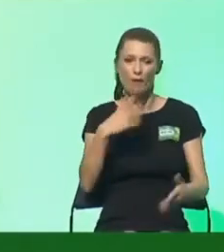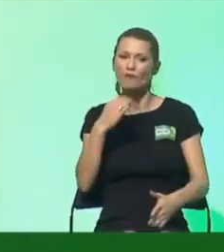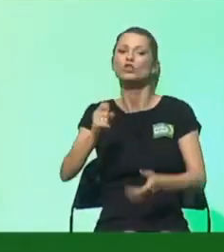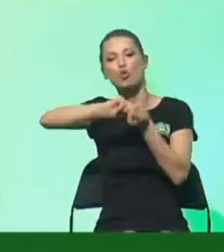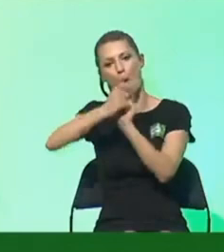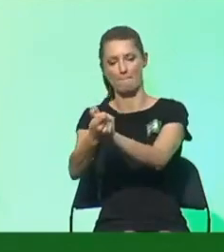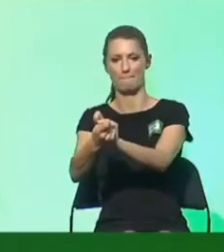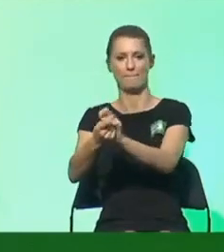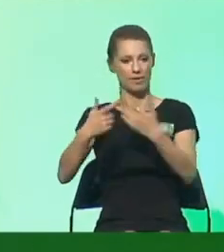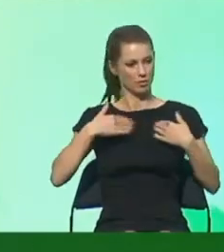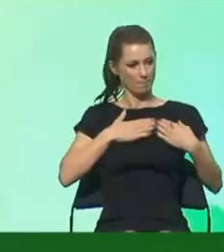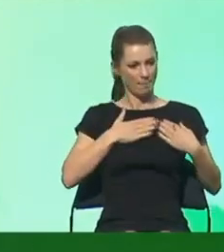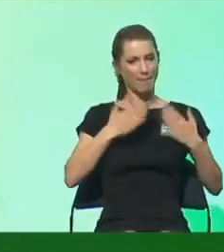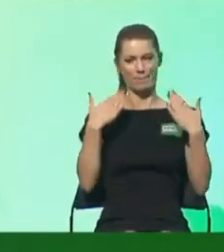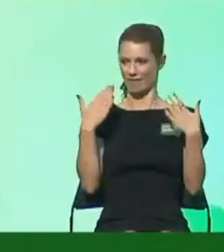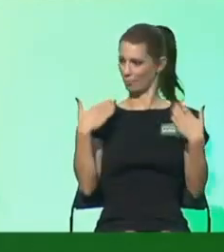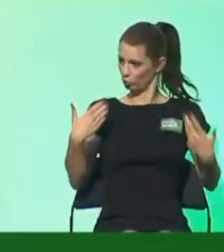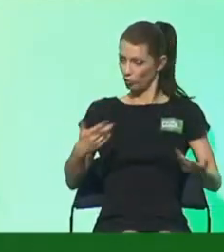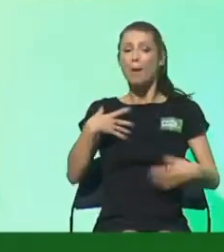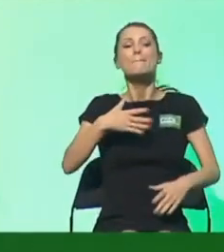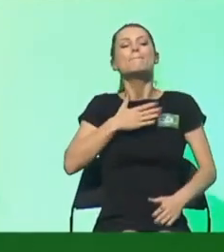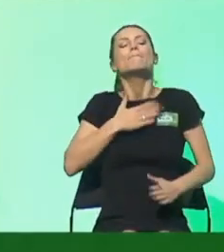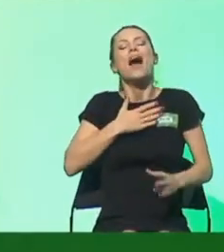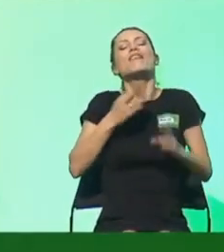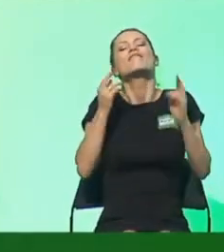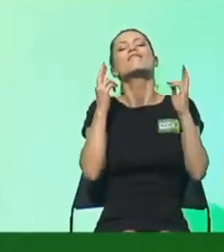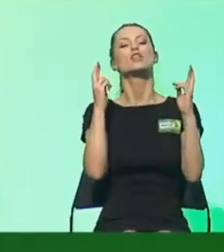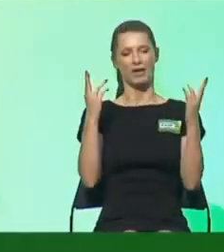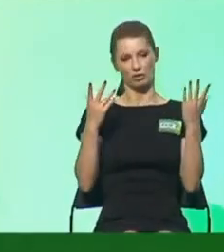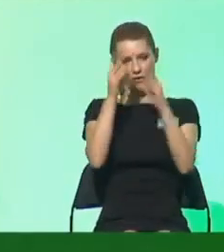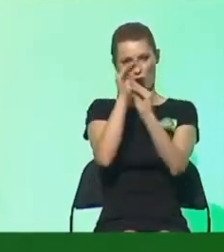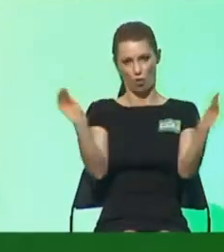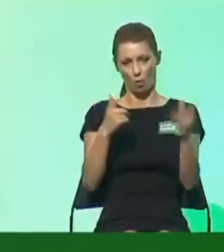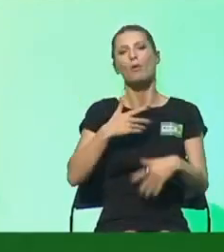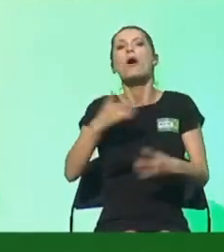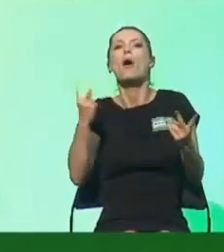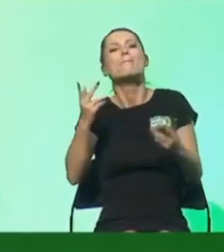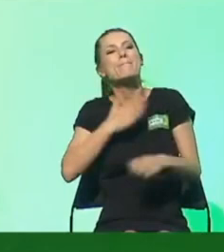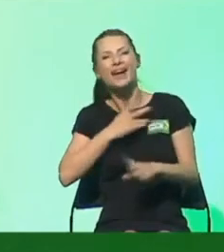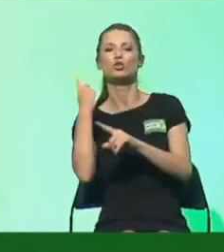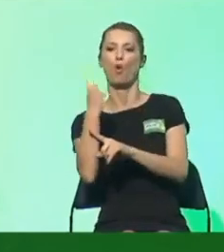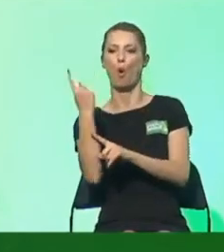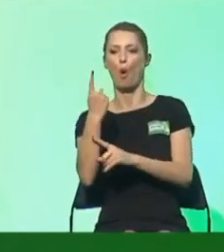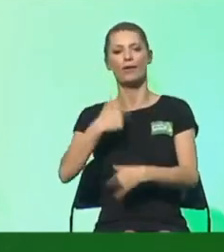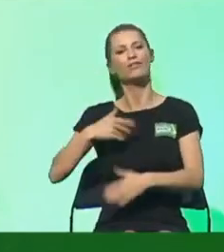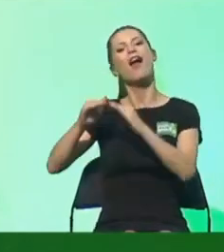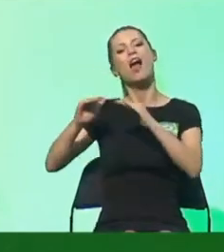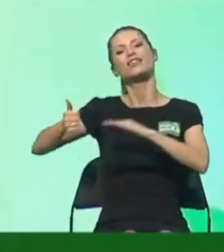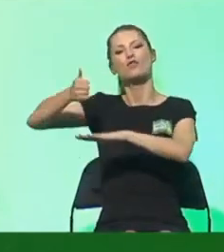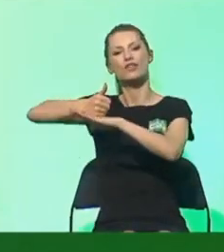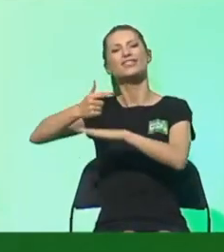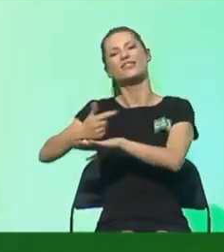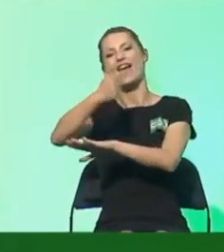Diese Bewerbung hier ist mein Versprechen an euch, vielleicht auch meine Drohung, dass ich für die volle Amtszeit als Landesvorsitzender für diese